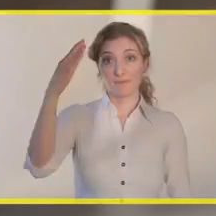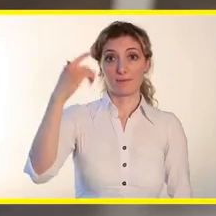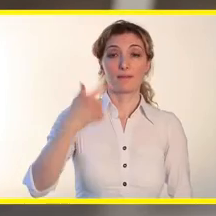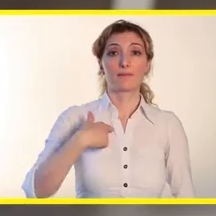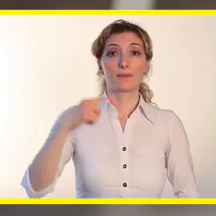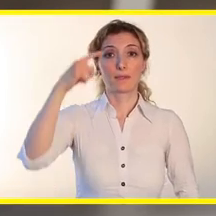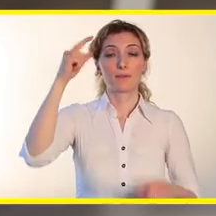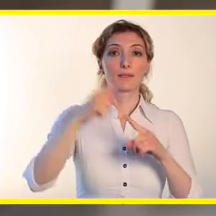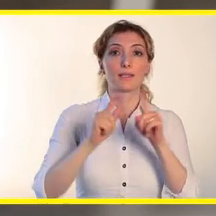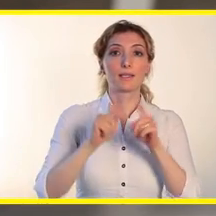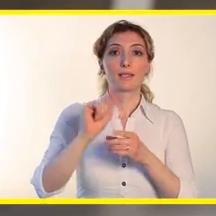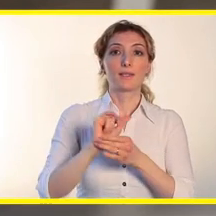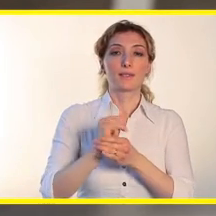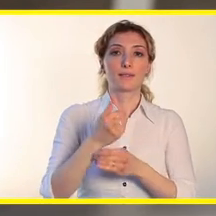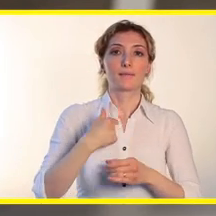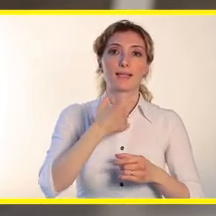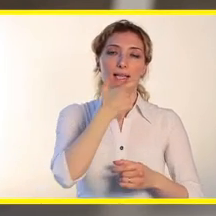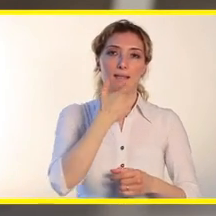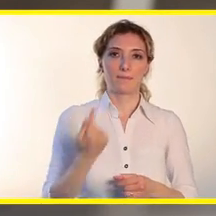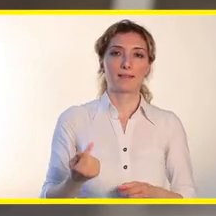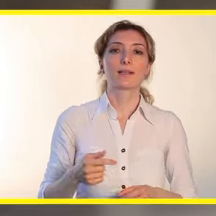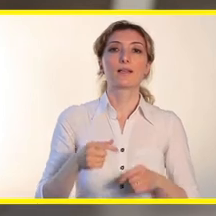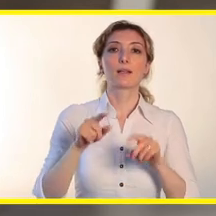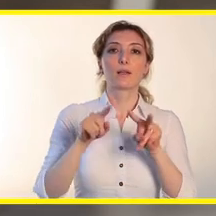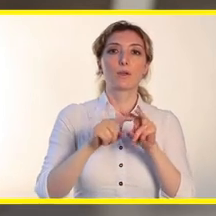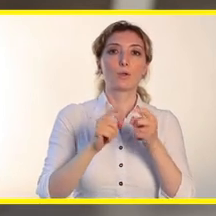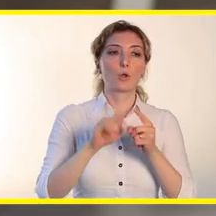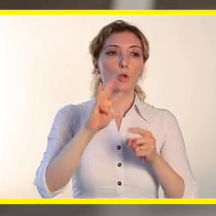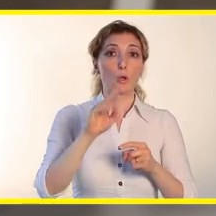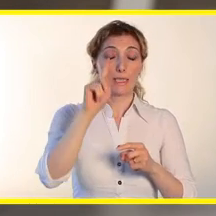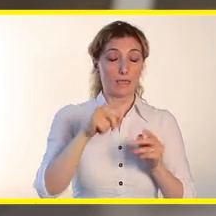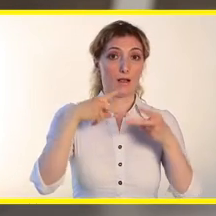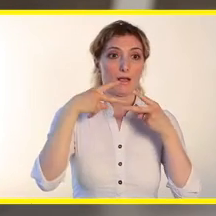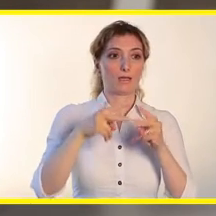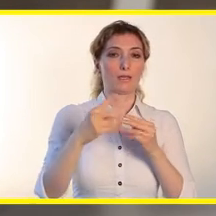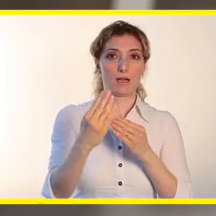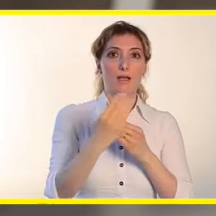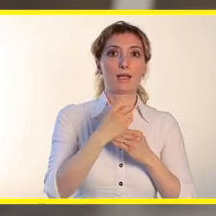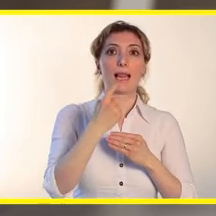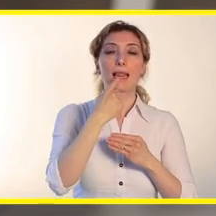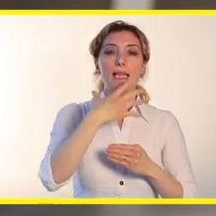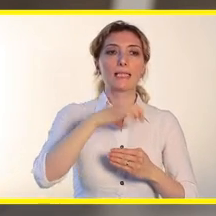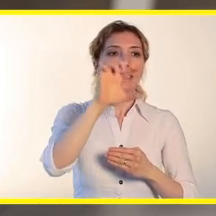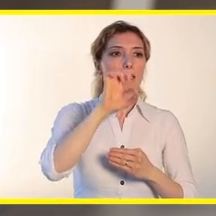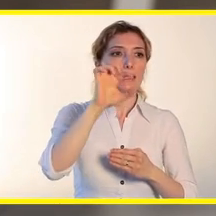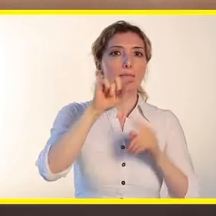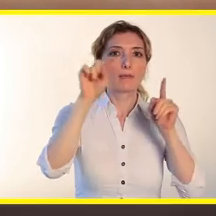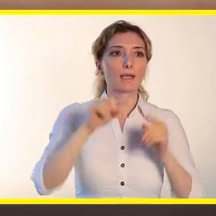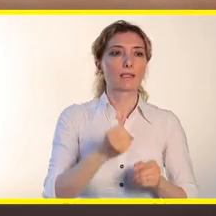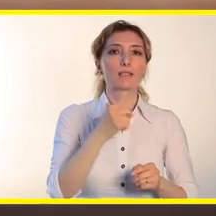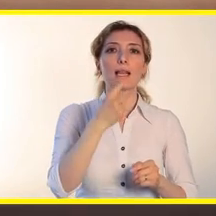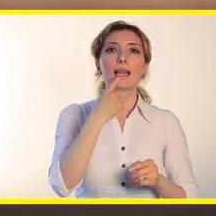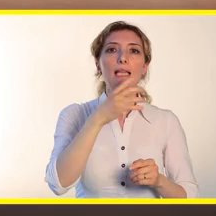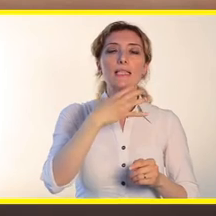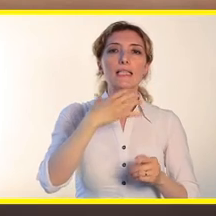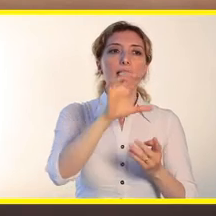Merhaba, ben Turkcell Teknoloji Danışmanınız Gamze. Note 4'ü ilk açtığınızda karşınıza dil seçim ekranı çıkıyor. Dil